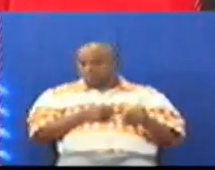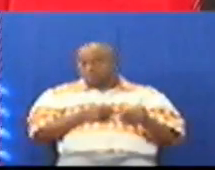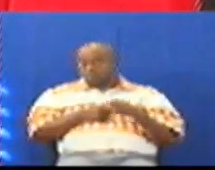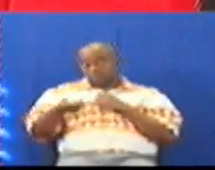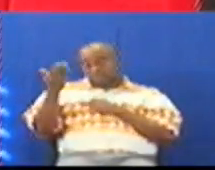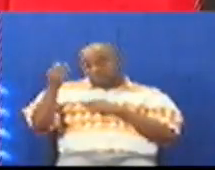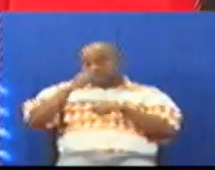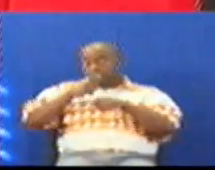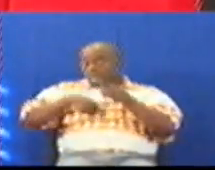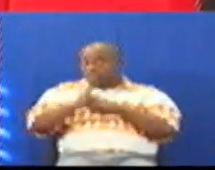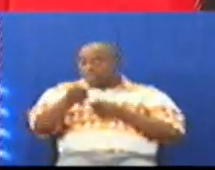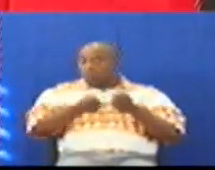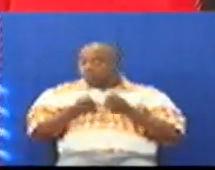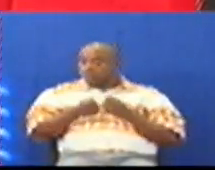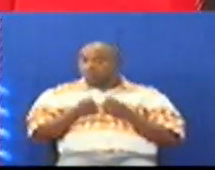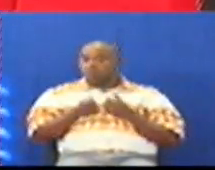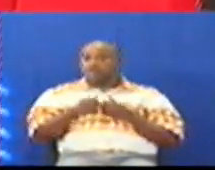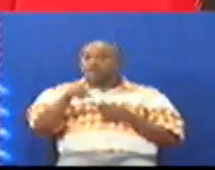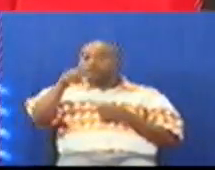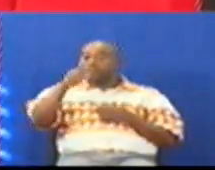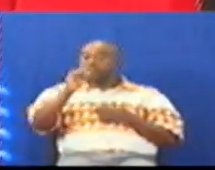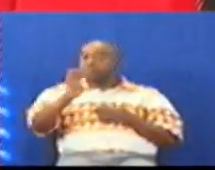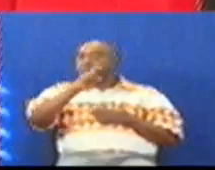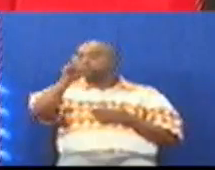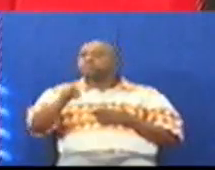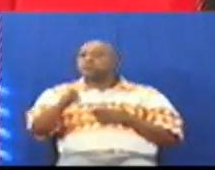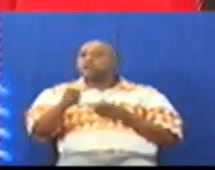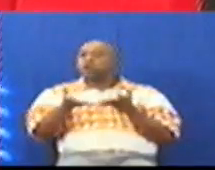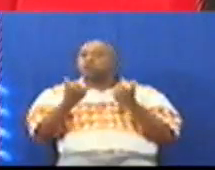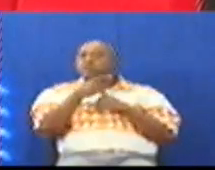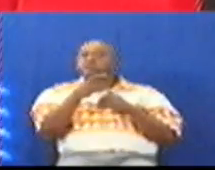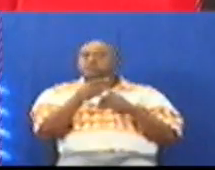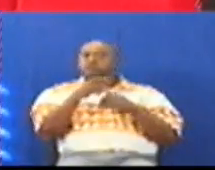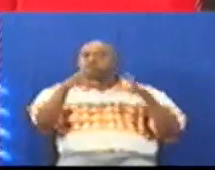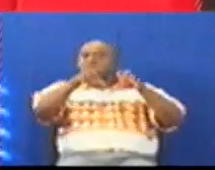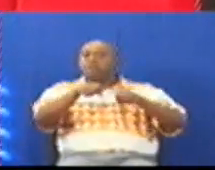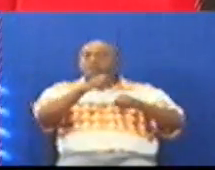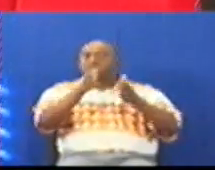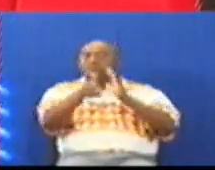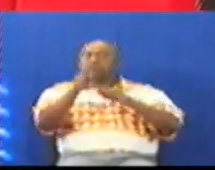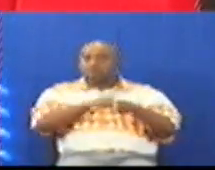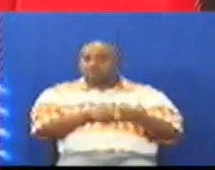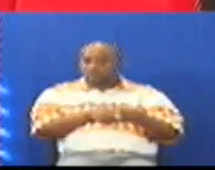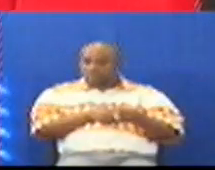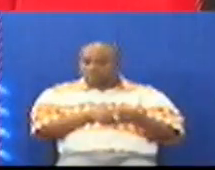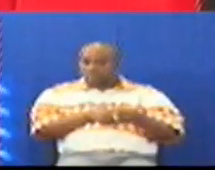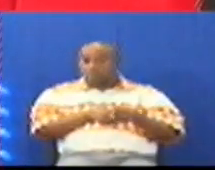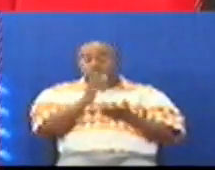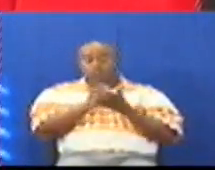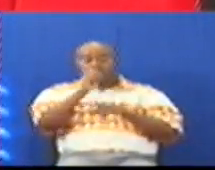mkurugenzi wa TAKUKURU tulimuuliza kwa nini unakaimu? Lakini namshukuru Mwenyezi Mungu akasikiliza maswali